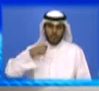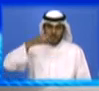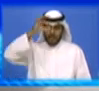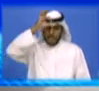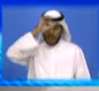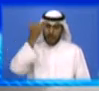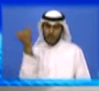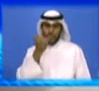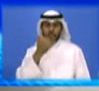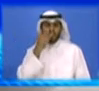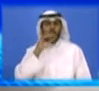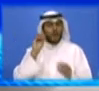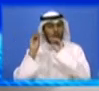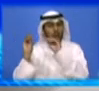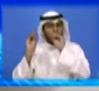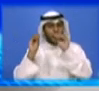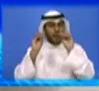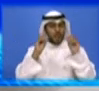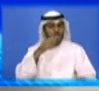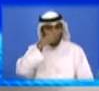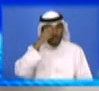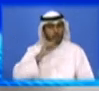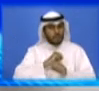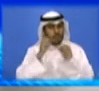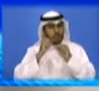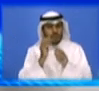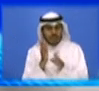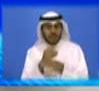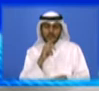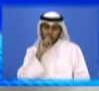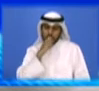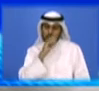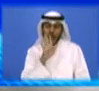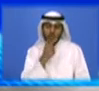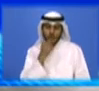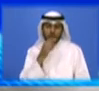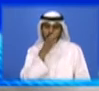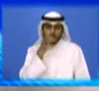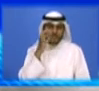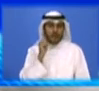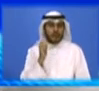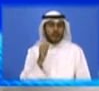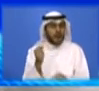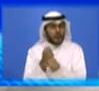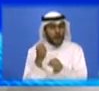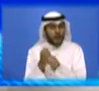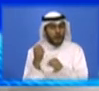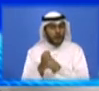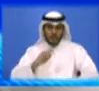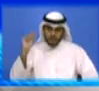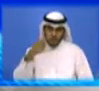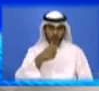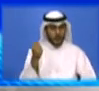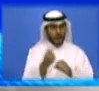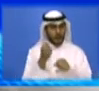هؤلاء الأبناء والشباب المضلل، والتعامل معها بسرية تامة وكاملة ومحفوظة، والعمل على سرعة